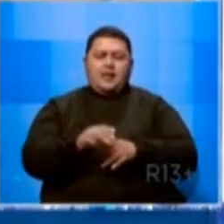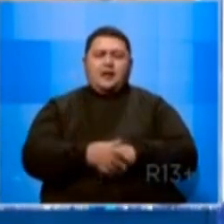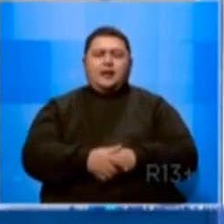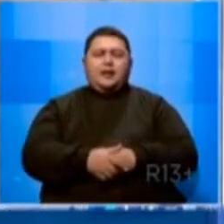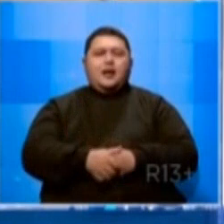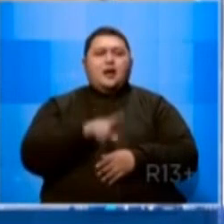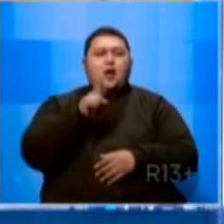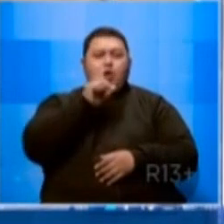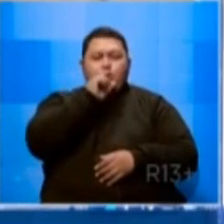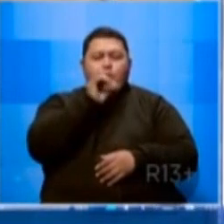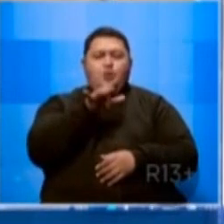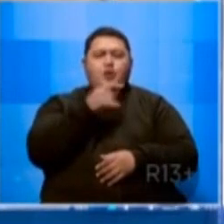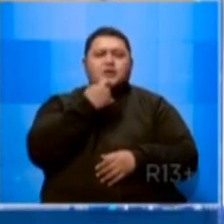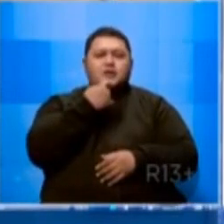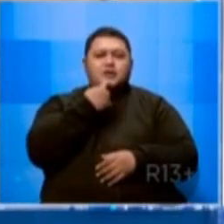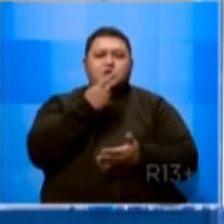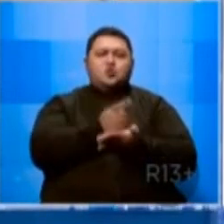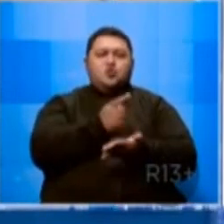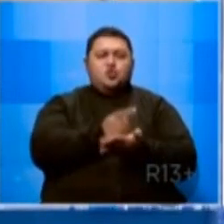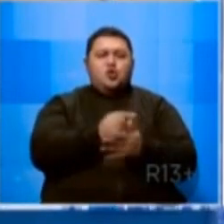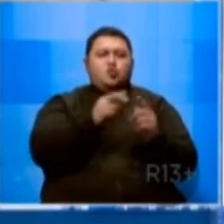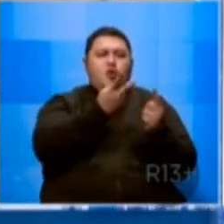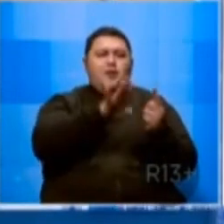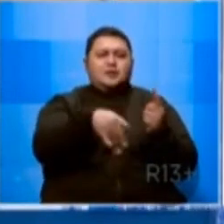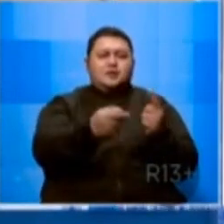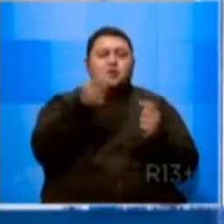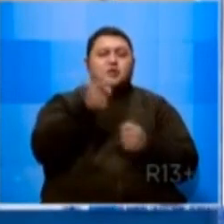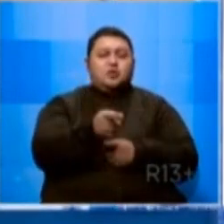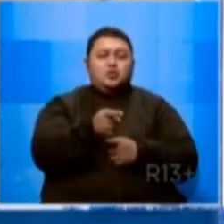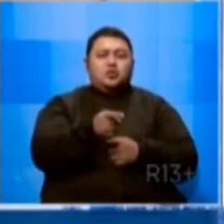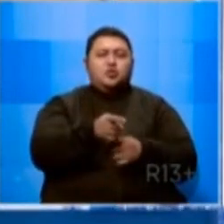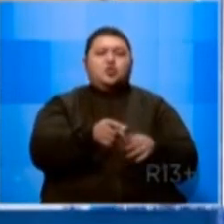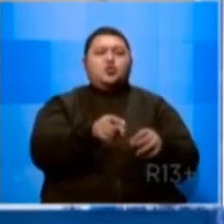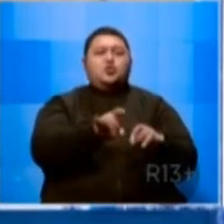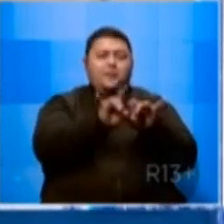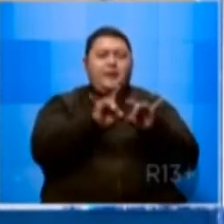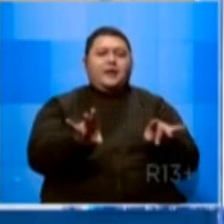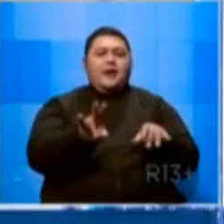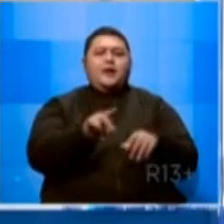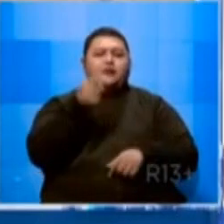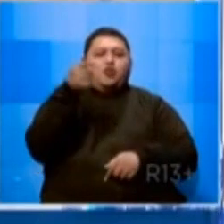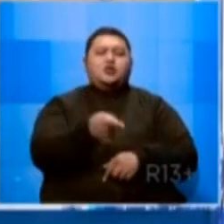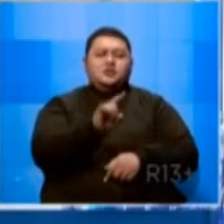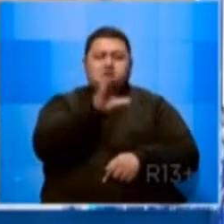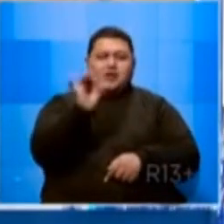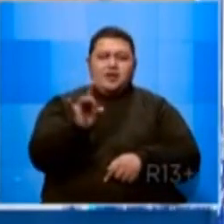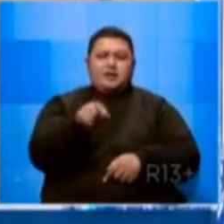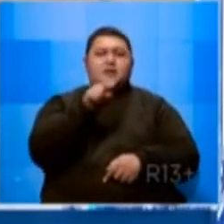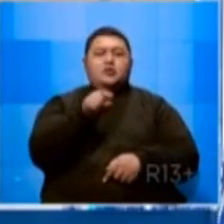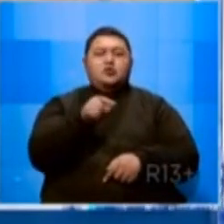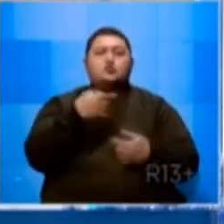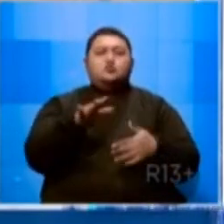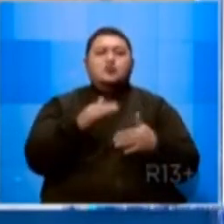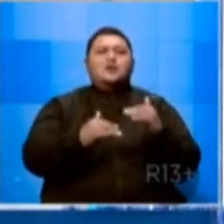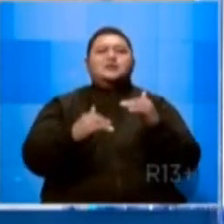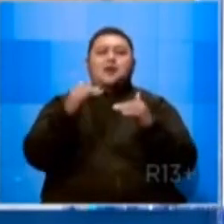hanya bicara normatif tentunya tuntutan 12 tahun itu dibandingkan vonis-polis yang lain kalau normatif tentunya Sudah